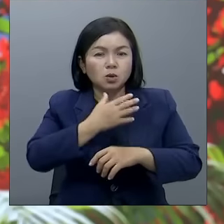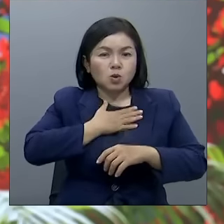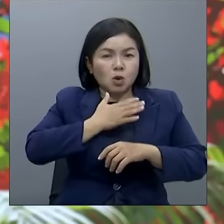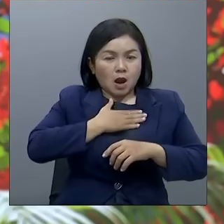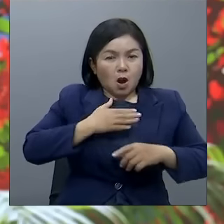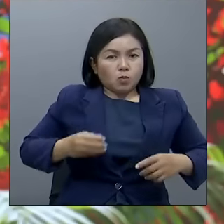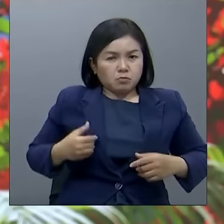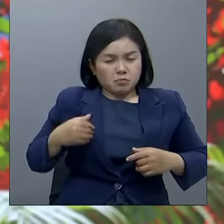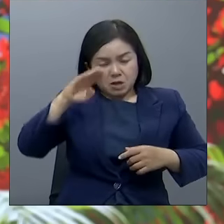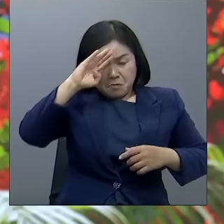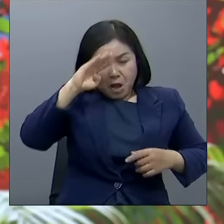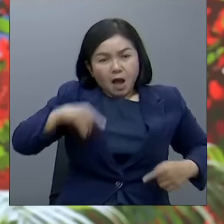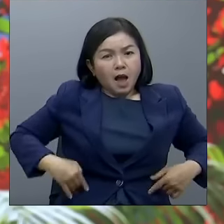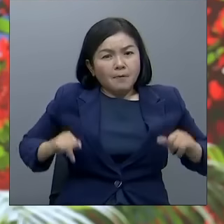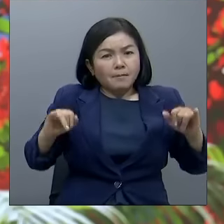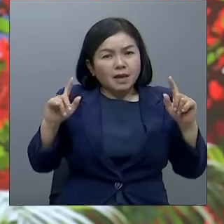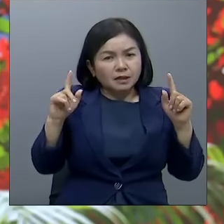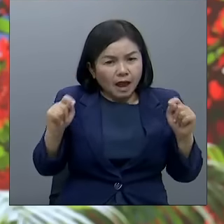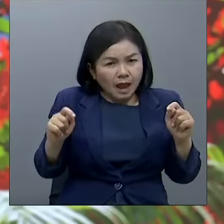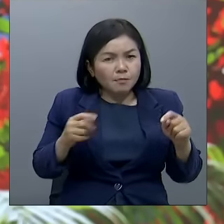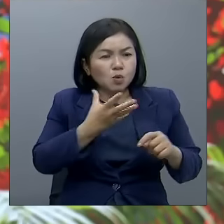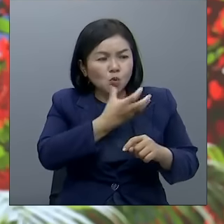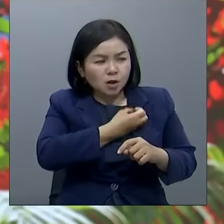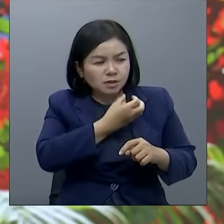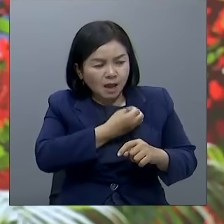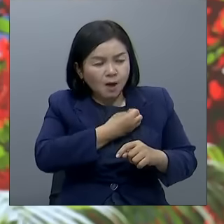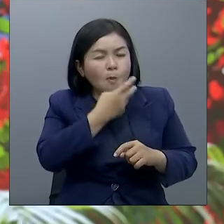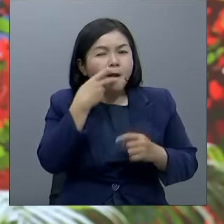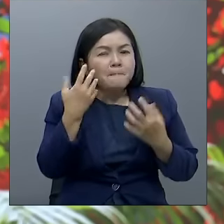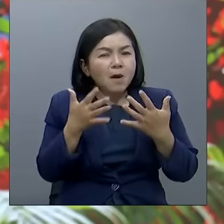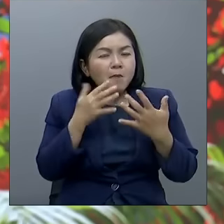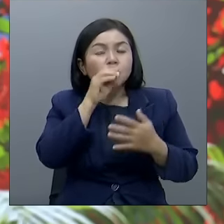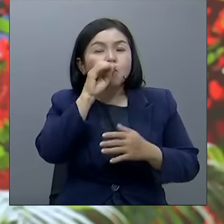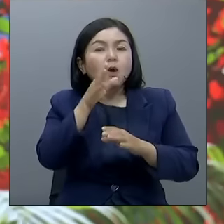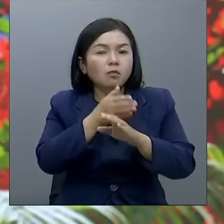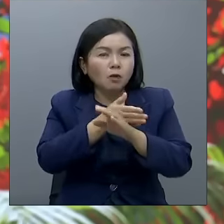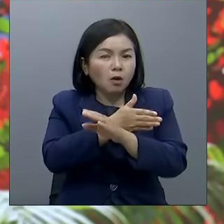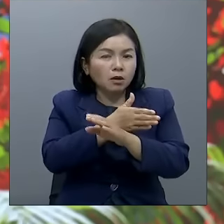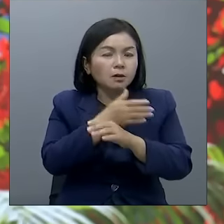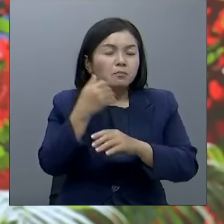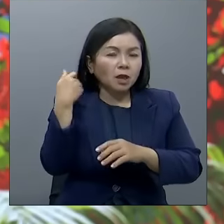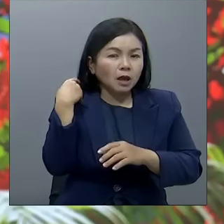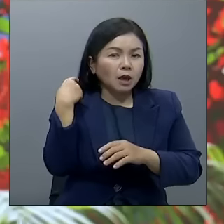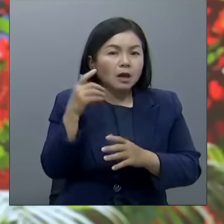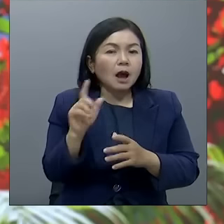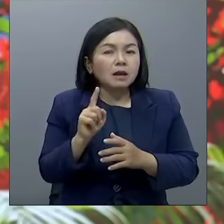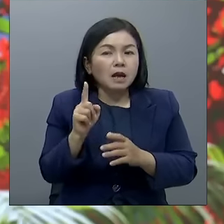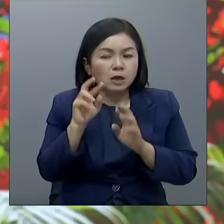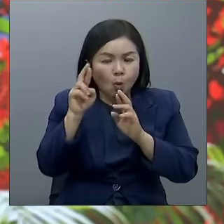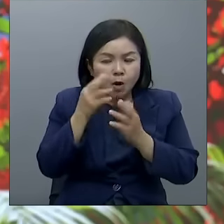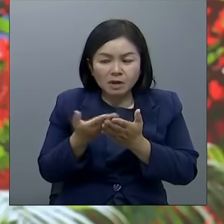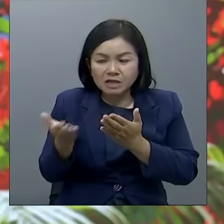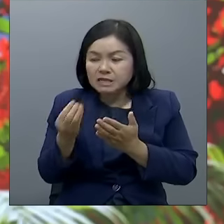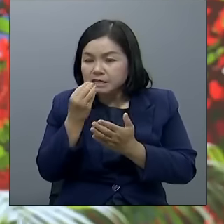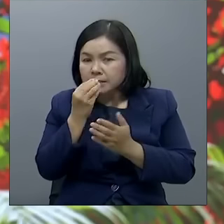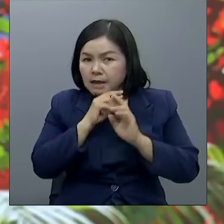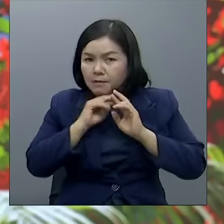ไตเรื้อรังนะครับเรามีโรคเบาหวานเรามีโรคหัวใจควรจะต้องแจ้งแพทย์ทุกครั้งนะครับแล้วก็ระมัดระวังในการซื้อยารับประทานเอง